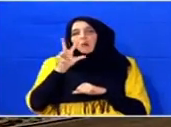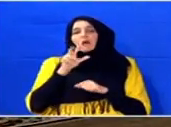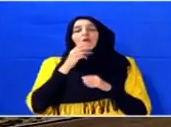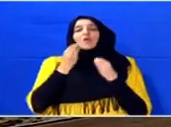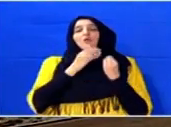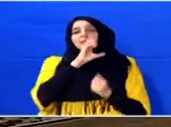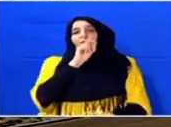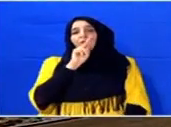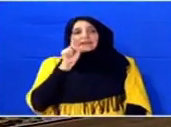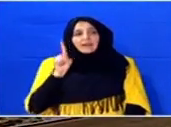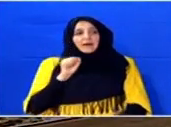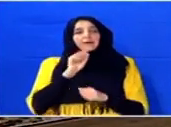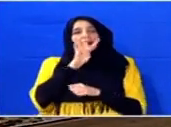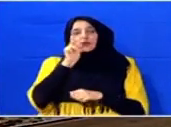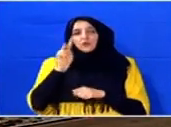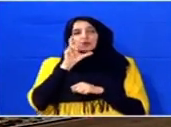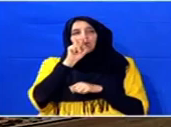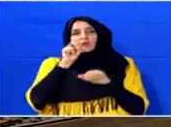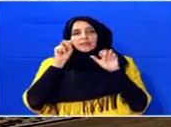37 47